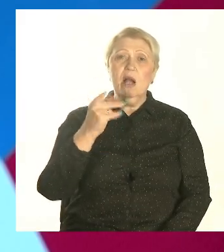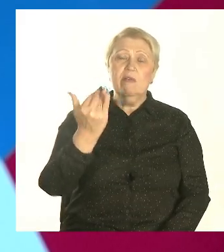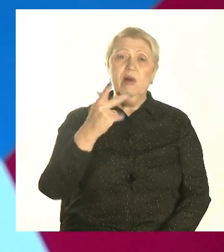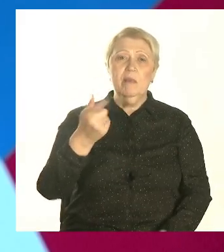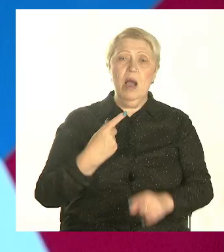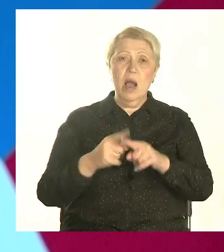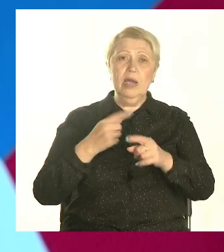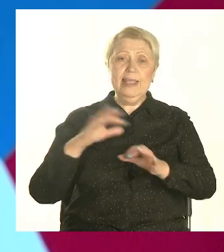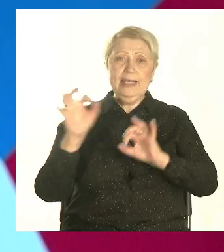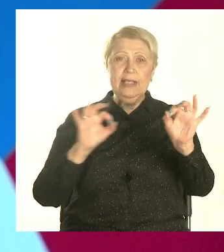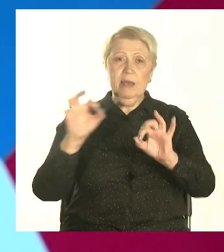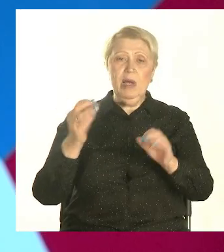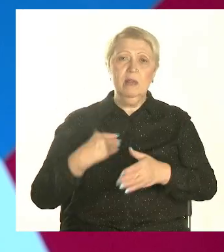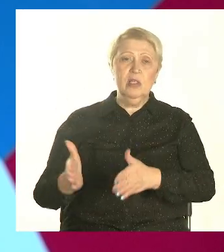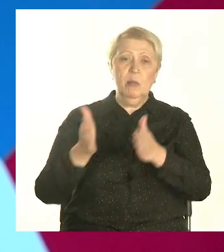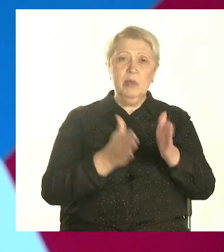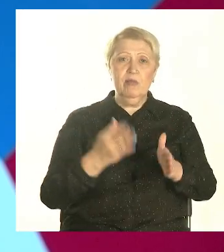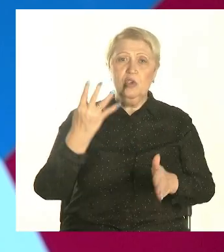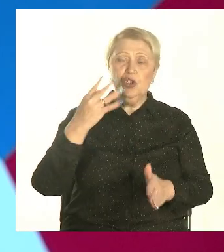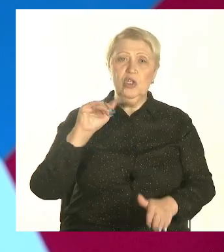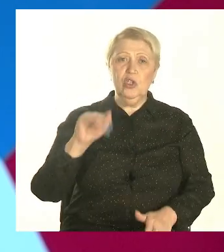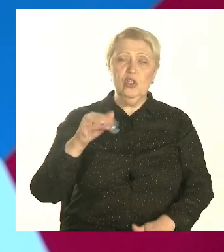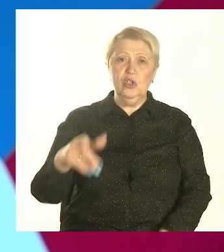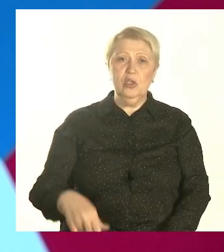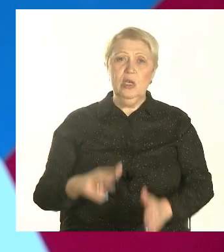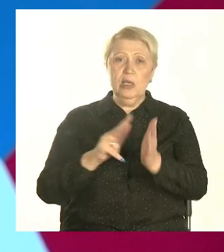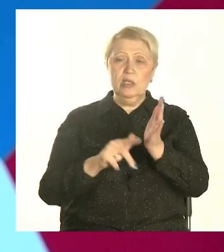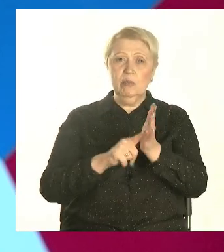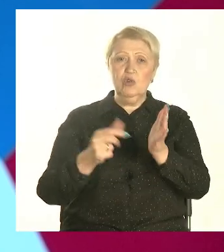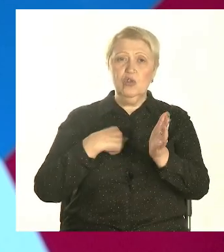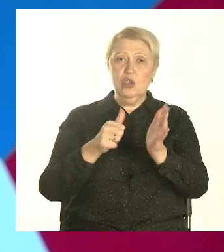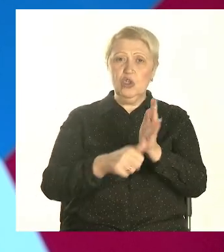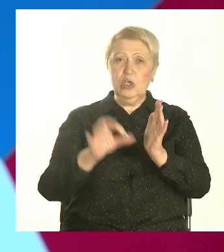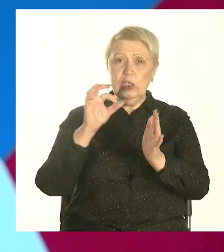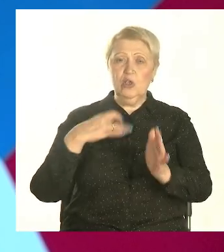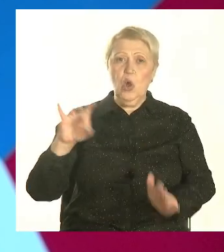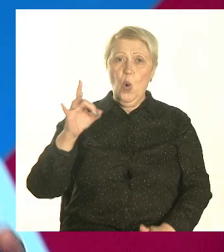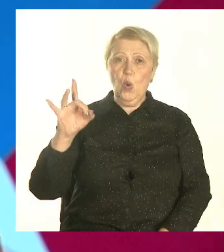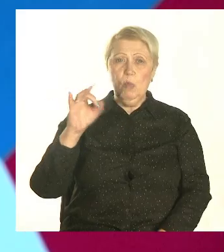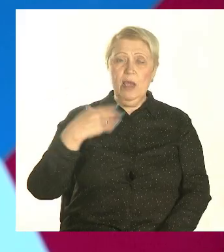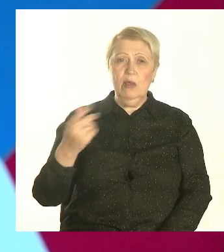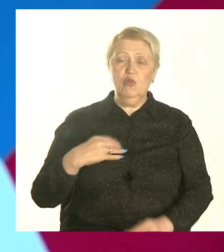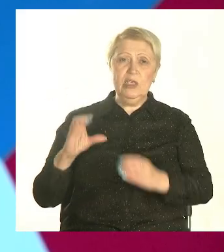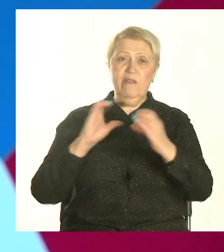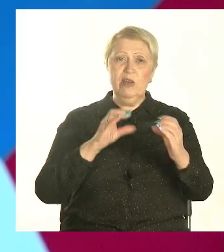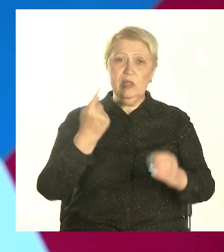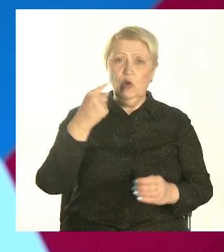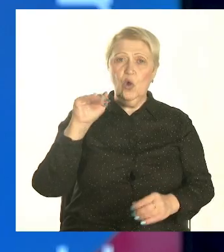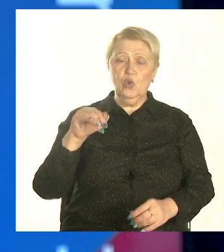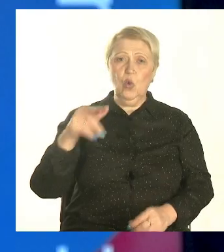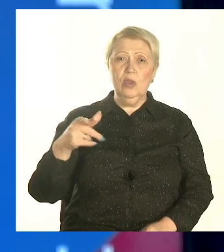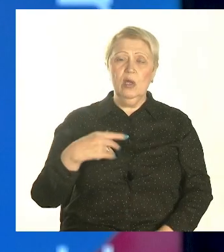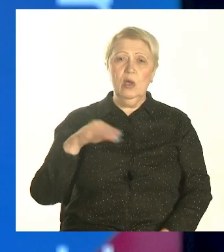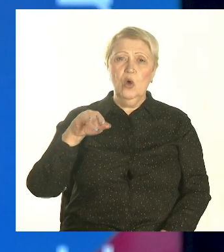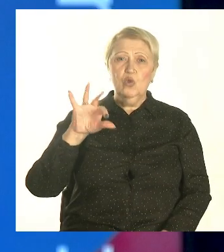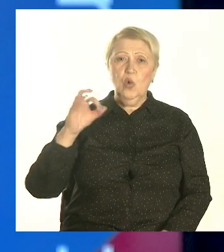схема перевода 4000, сейчас поправьте меня, 760, да, рублей вывоза вот, тонны отходов, которая